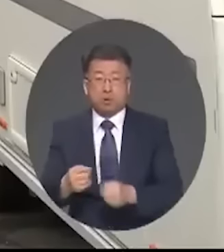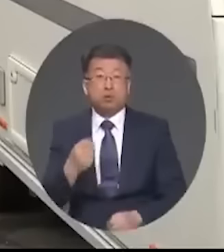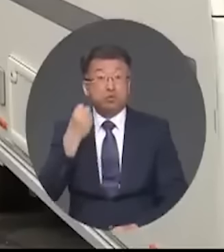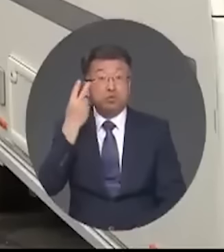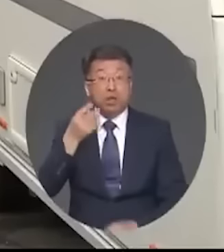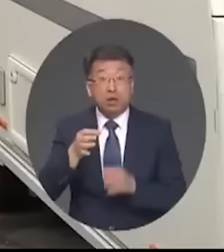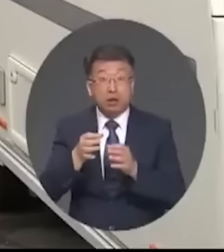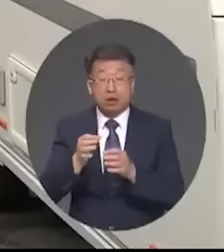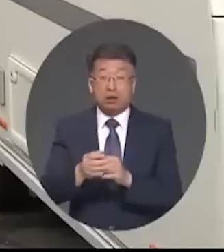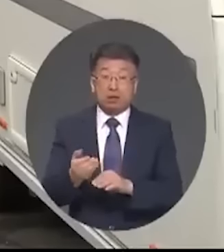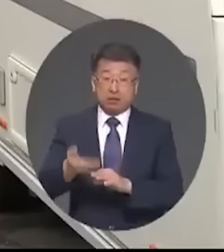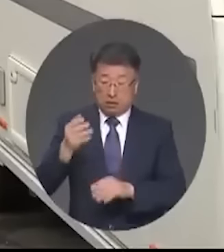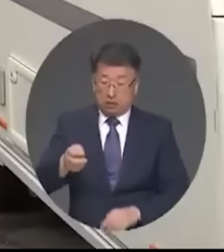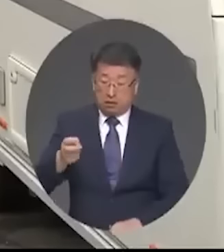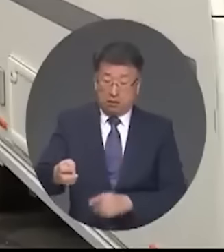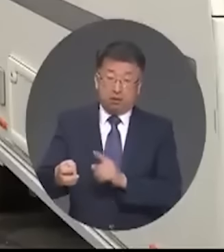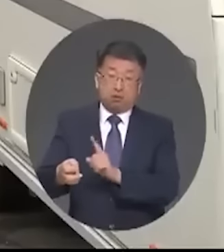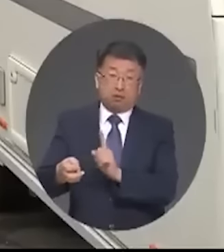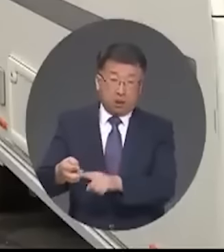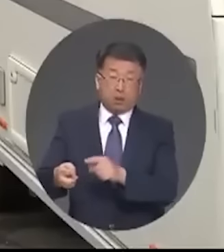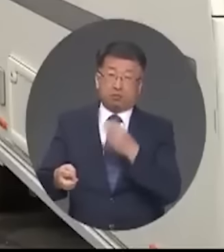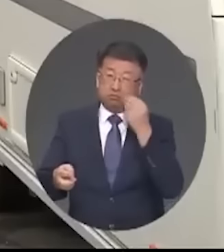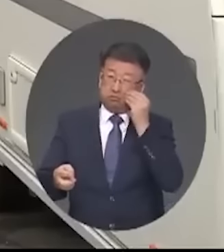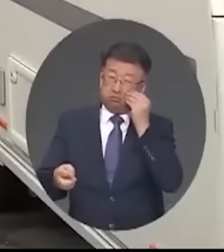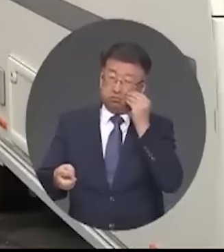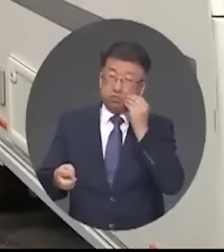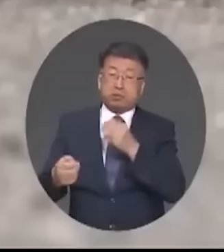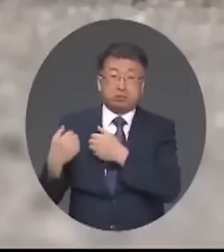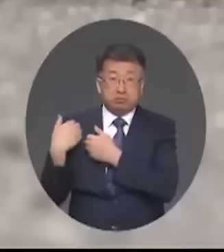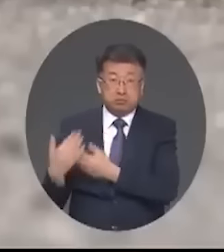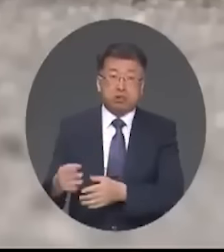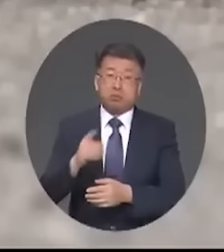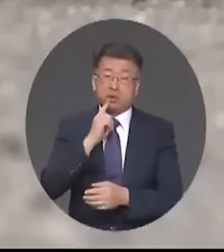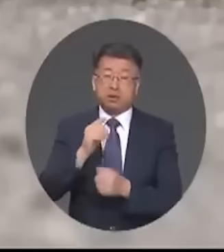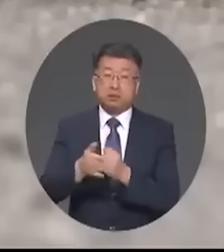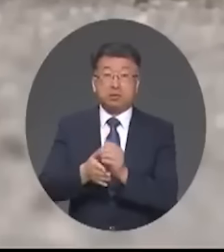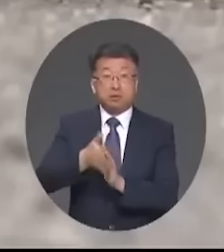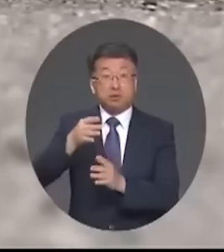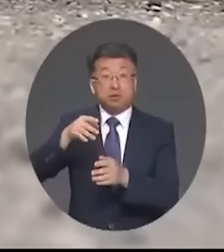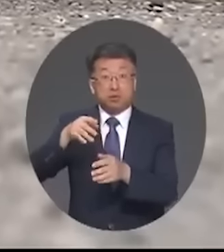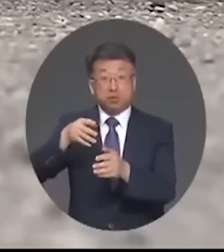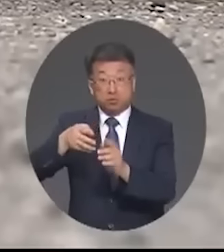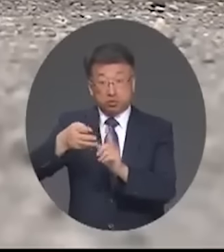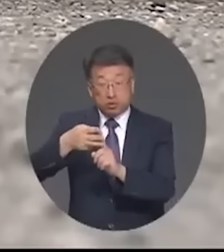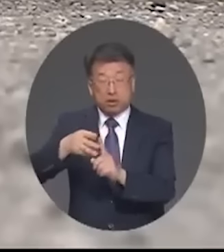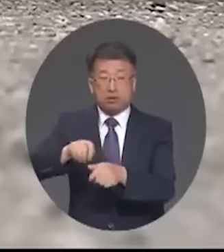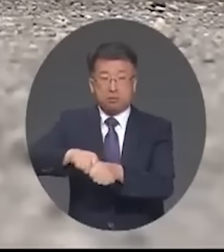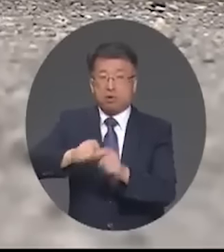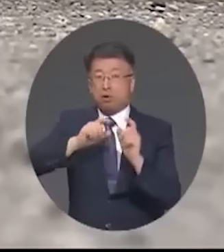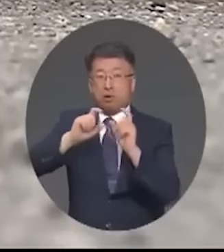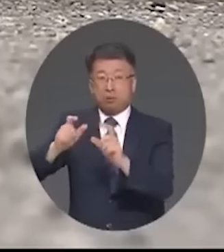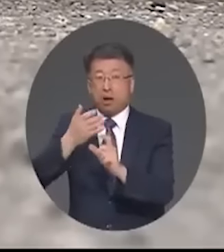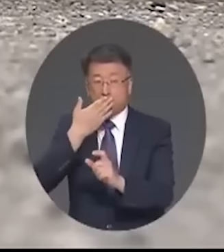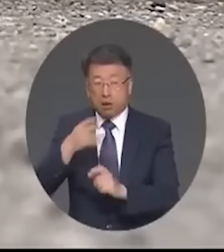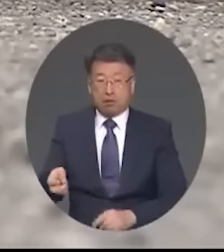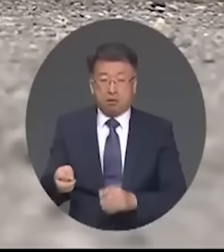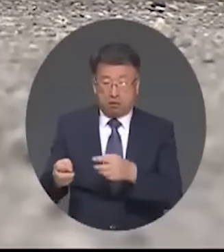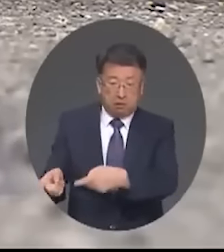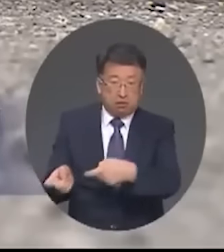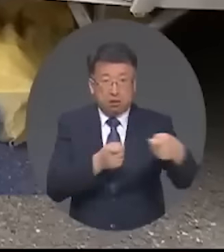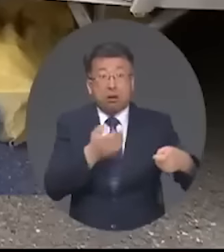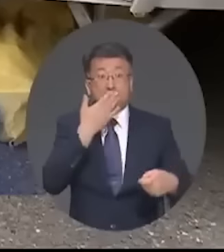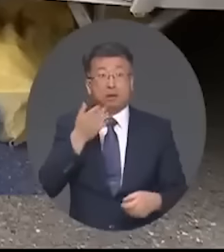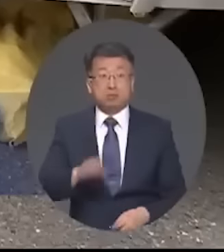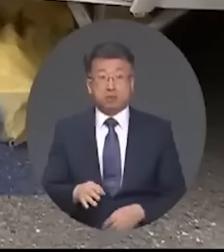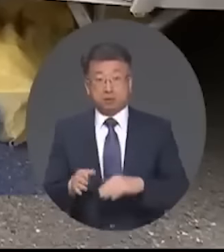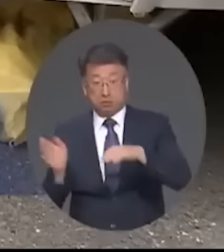이동 없이 같은 장소에 두면 무단 방치 차량으로 간주해 자치단체가 행정 처리를 할 수 있지만 차가